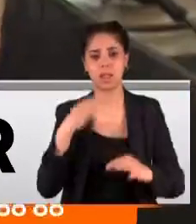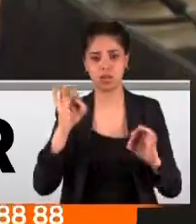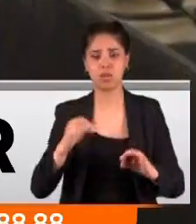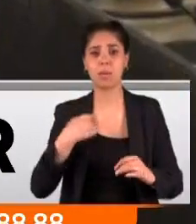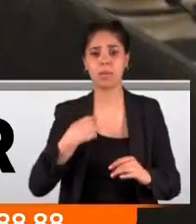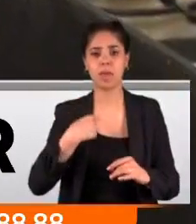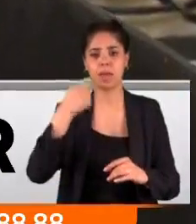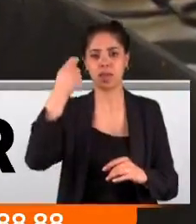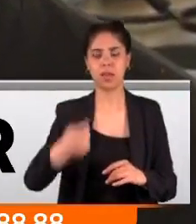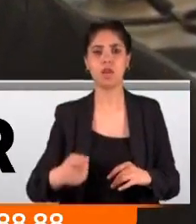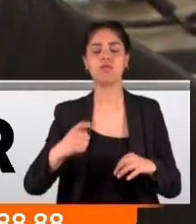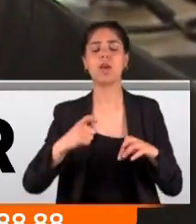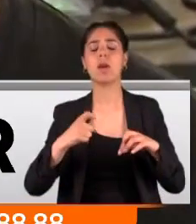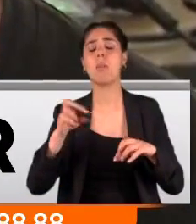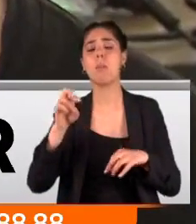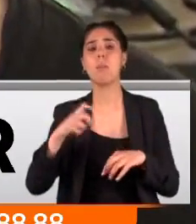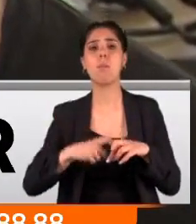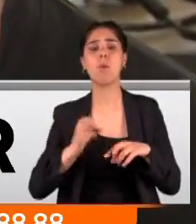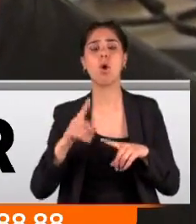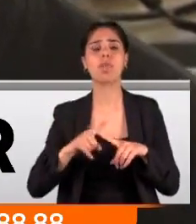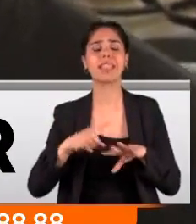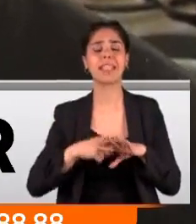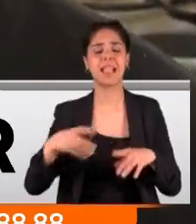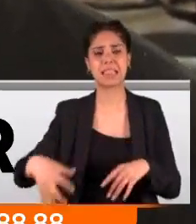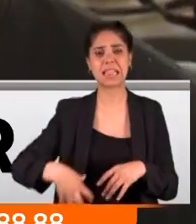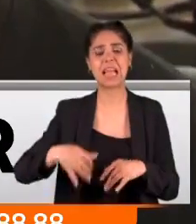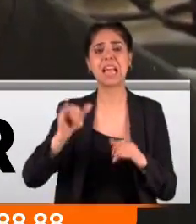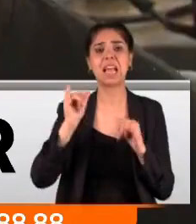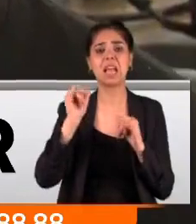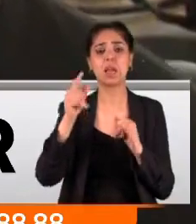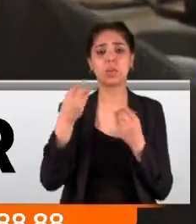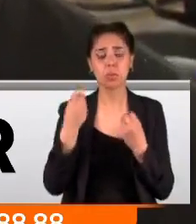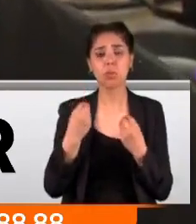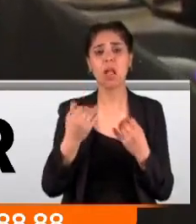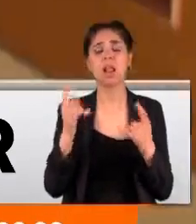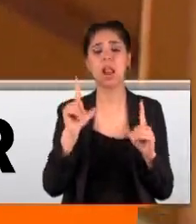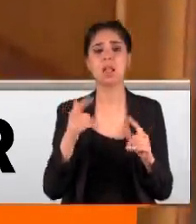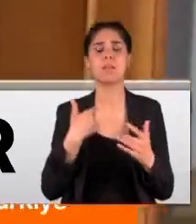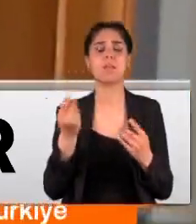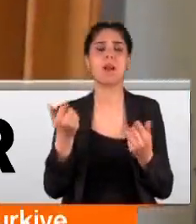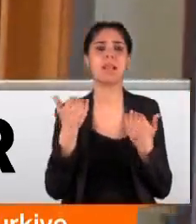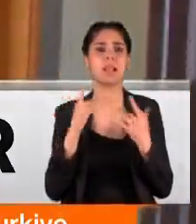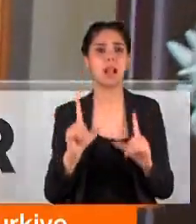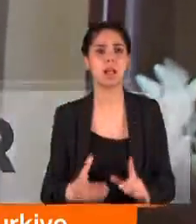şu an gerçekten iyi bir proteze sahip olmam gerekiyor ve maddi olarak da desteğe ihtiyacım var Bu